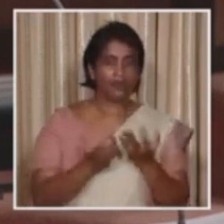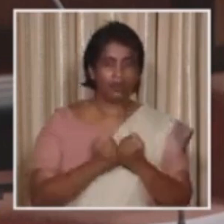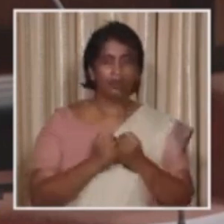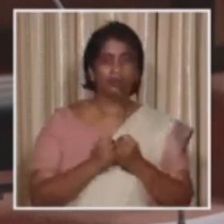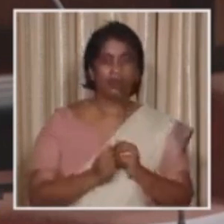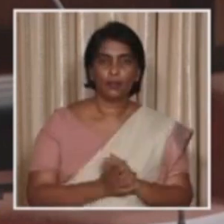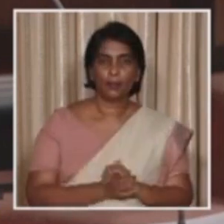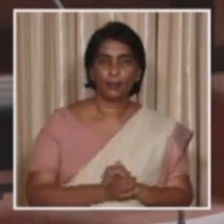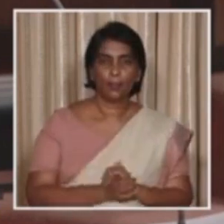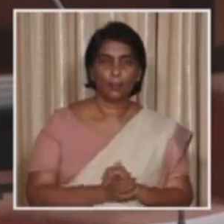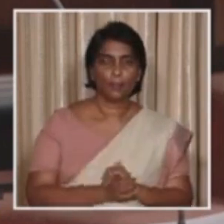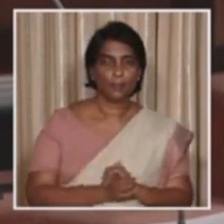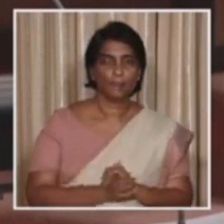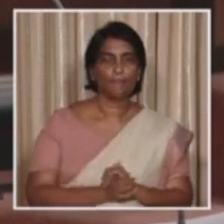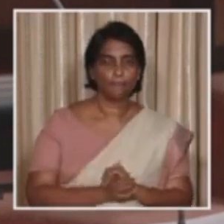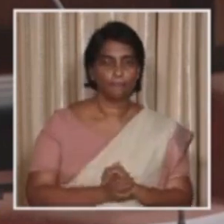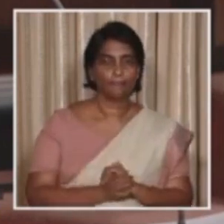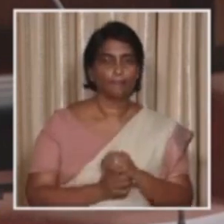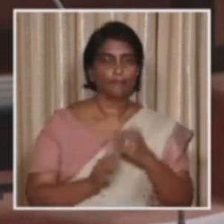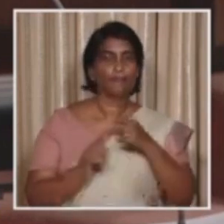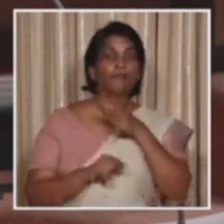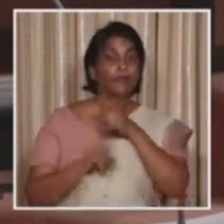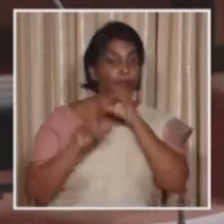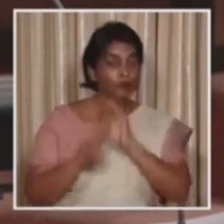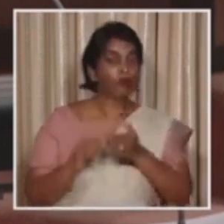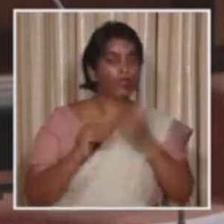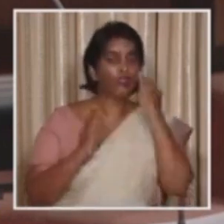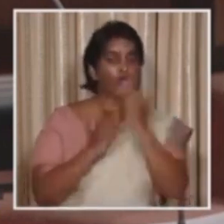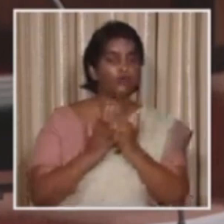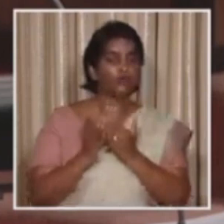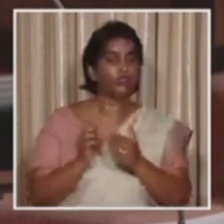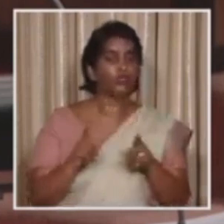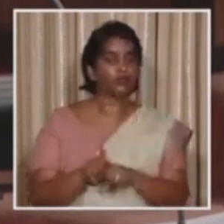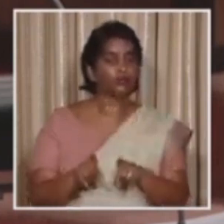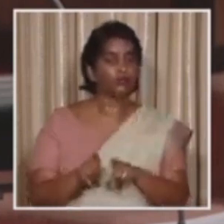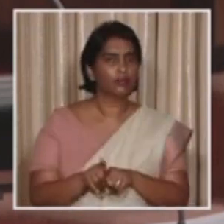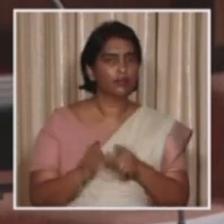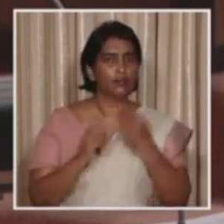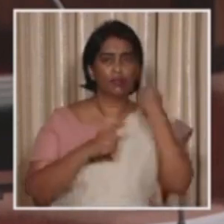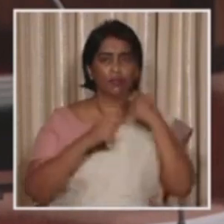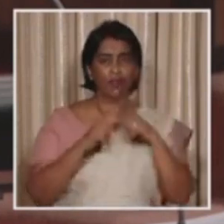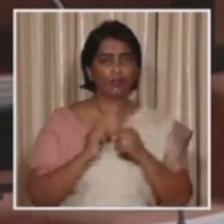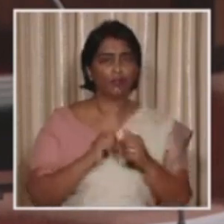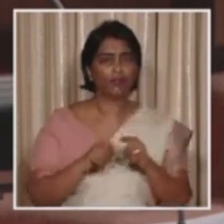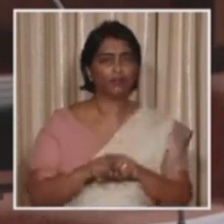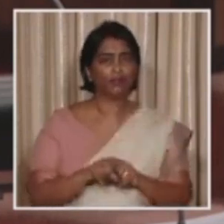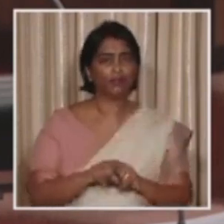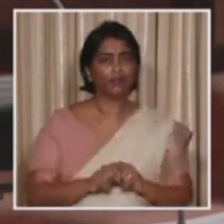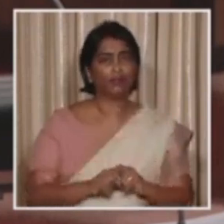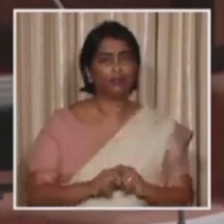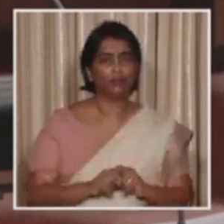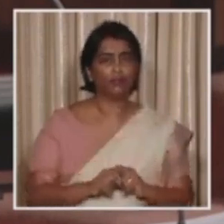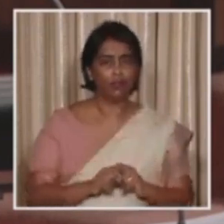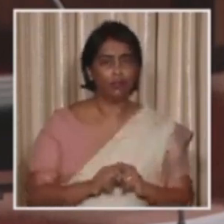கிட்டுவதற்கான சந்தர்ப்பம் வரும். ஆகவே சர்வதேச நாணய நிதியத்திடம் இந்த இனப்பிரச்சனையை தீர்க்க வேண்டும்